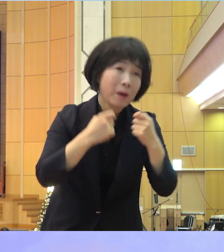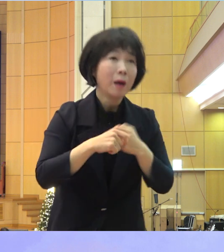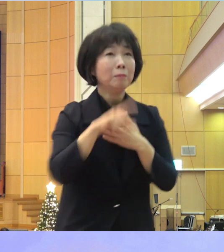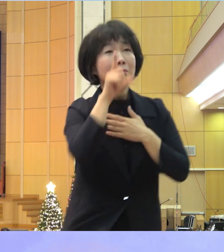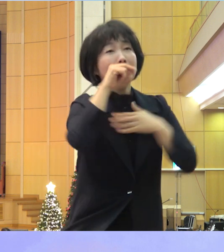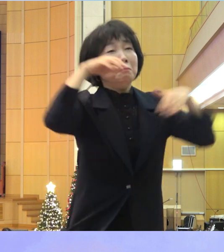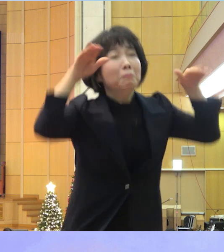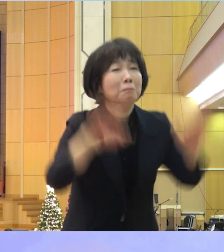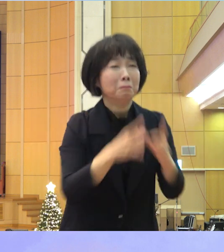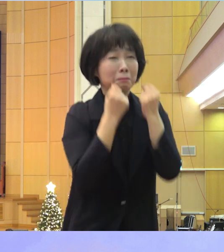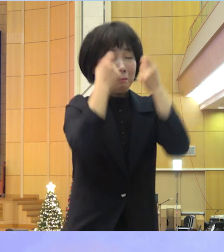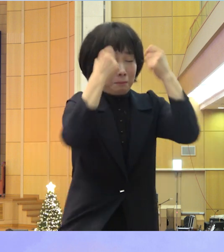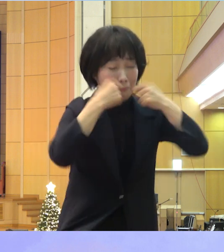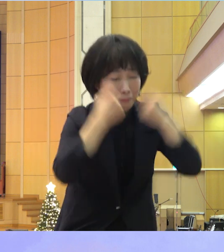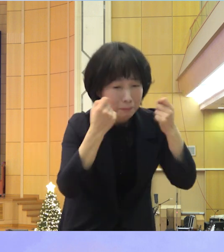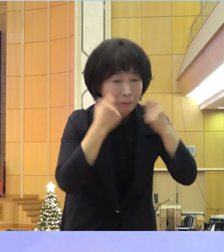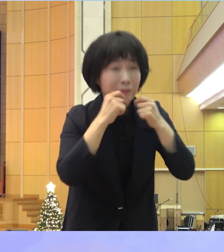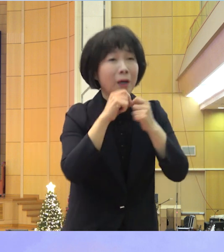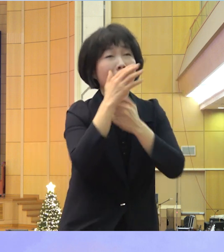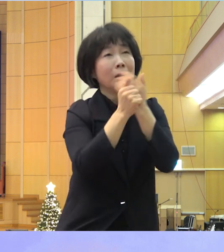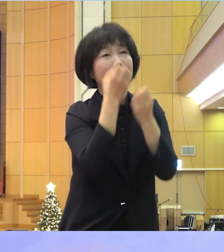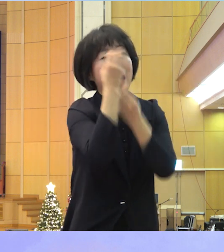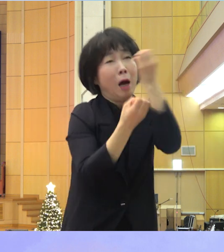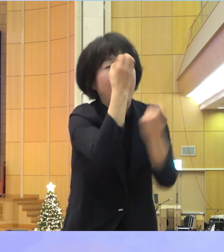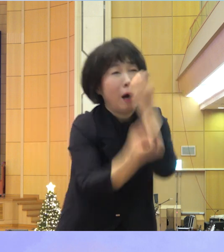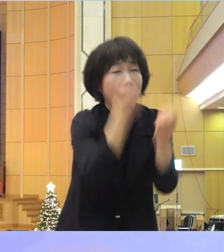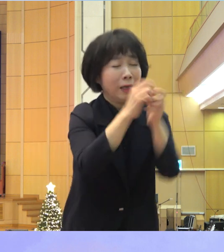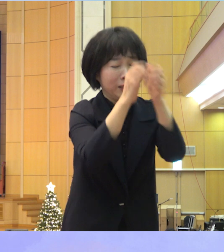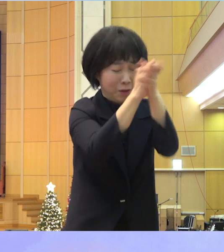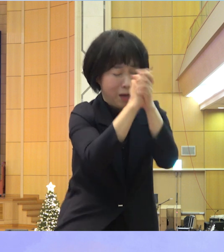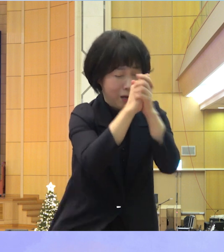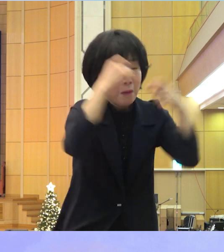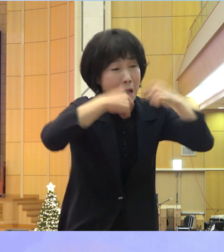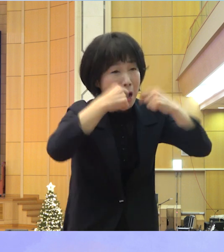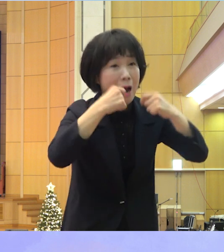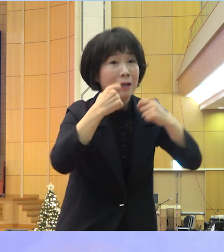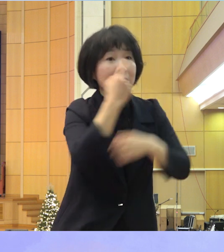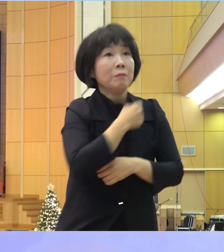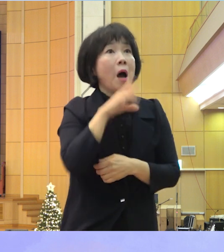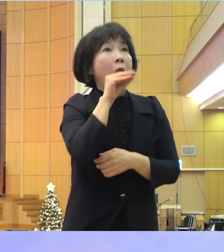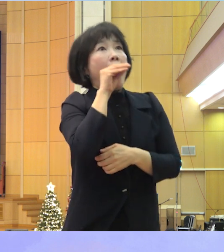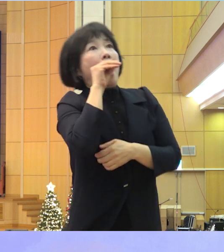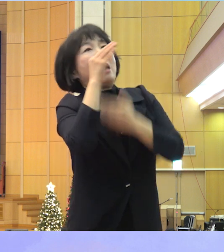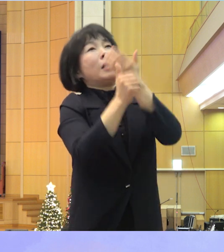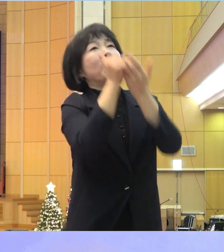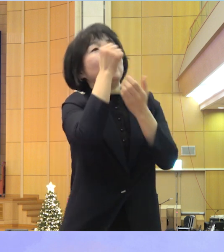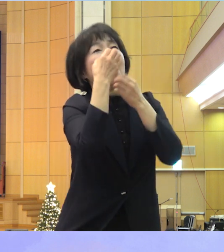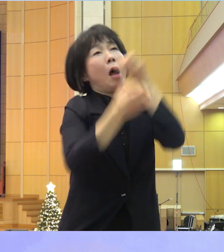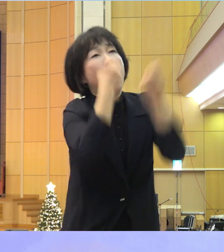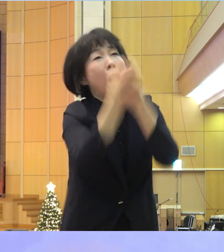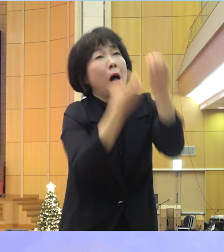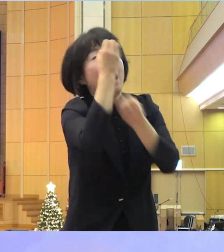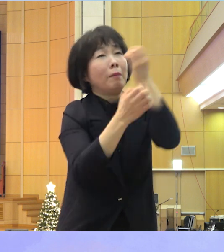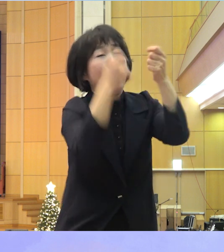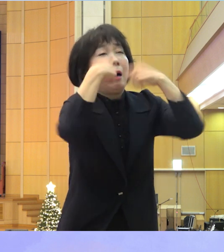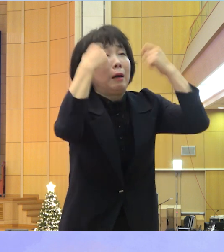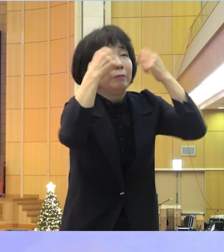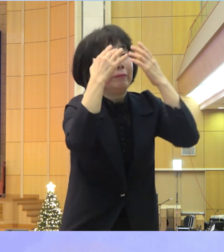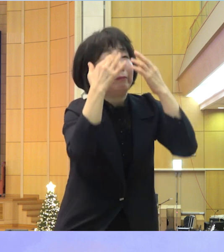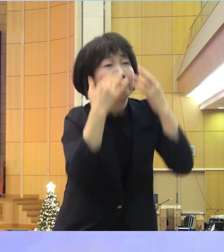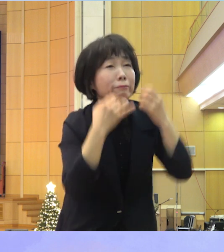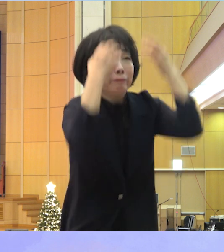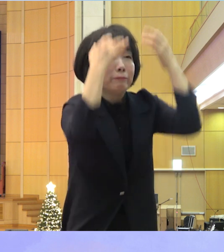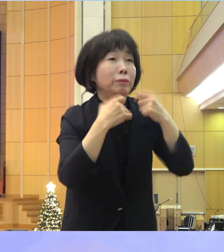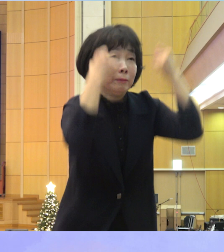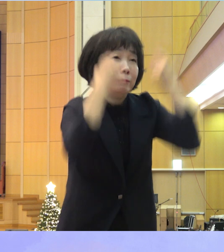비둘기처럼 슬피 울면서 제비같이 지저귀를처럼 그냥 입을 가만히 두지 않고 막 주님 앞에